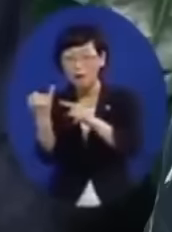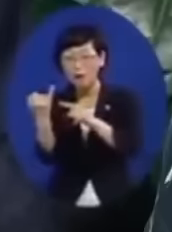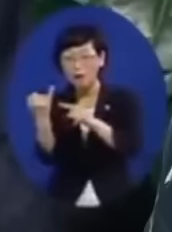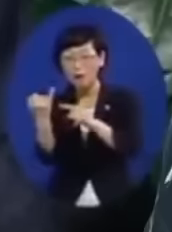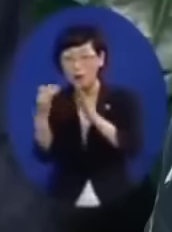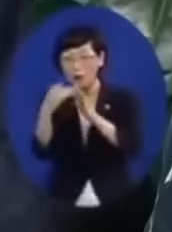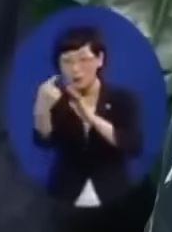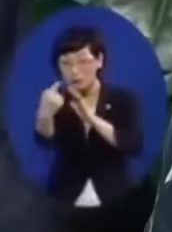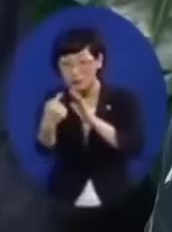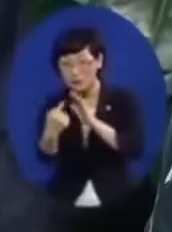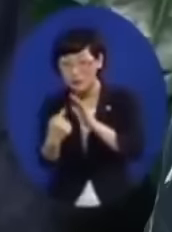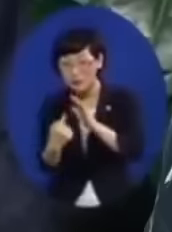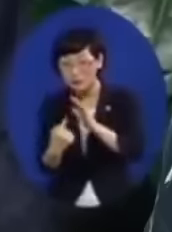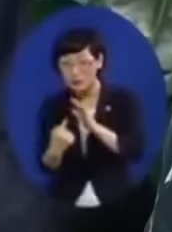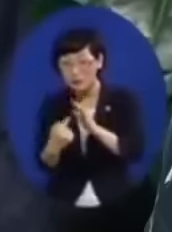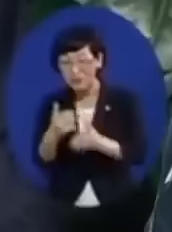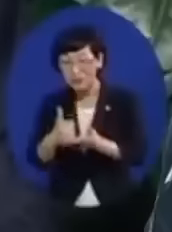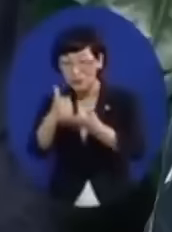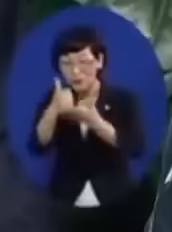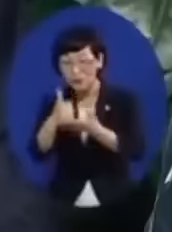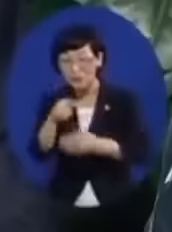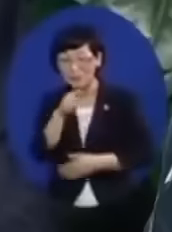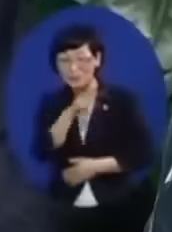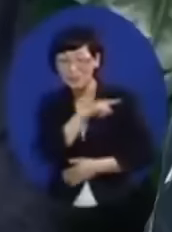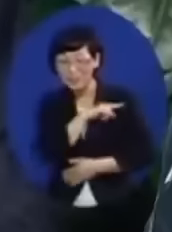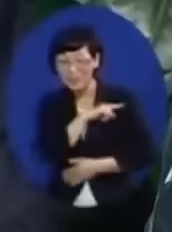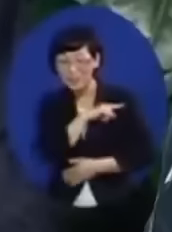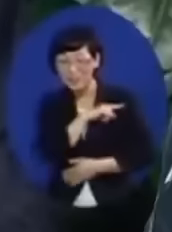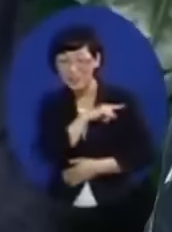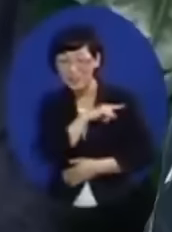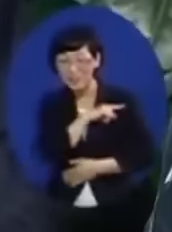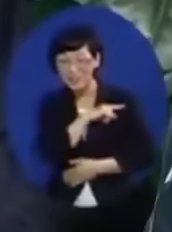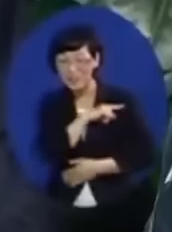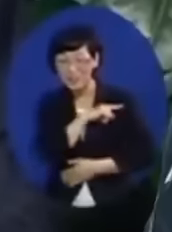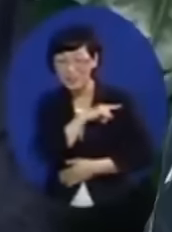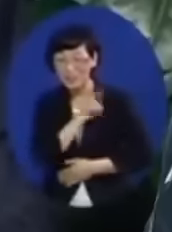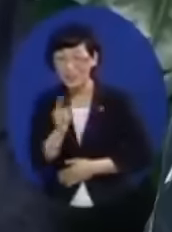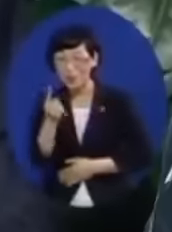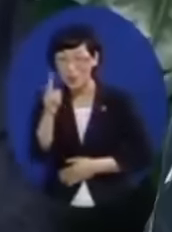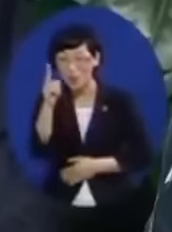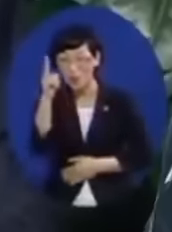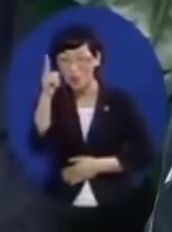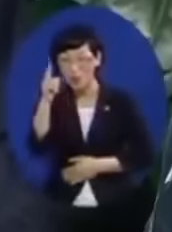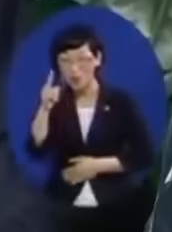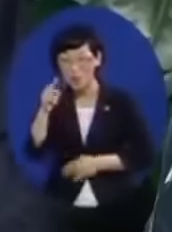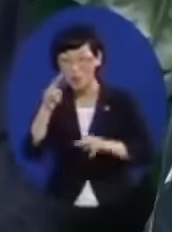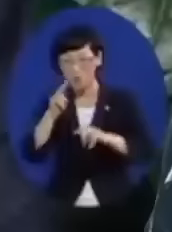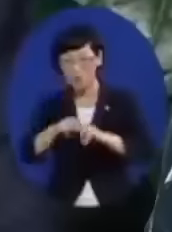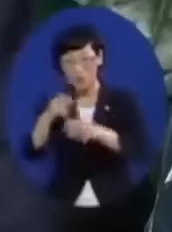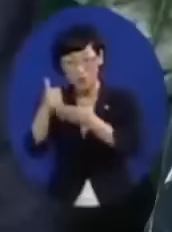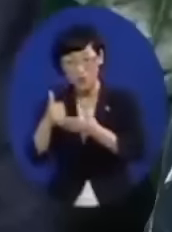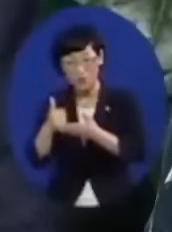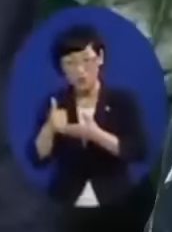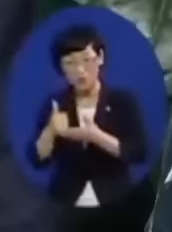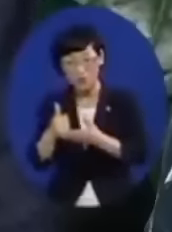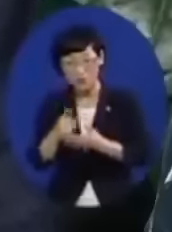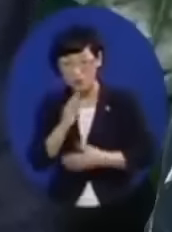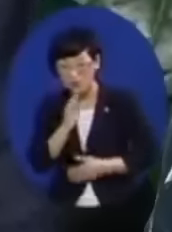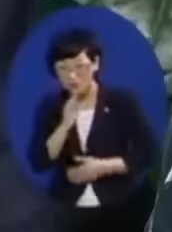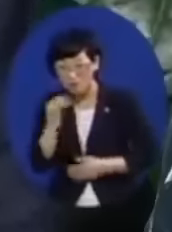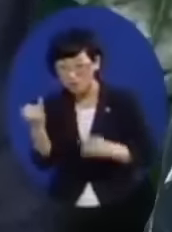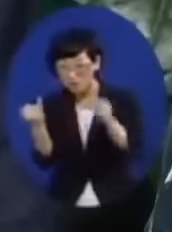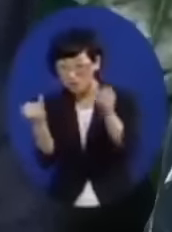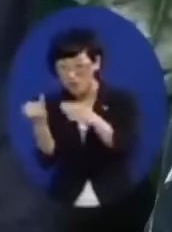집을 방문한 손님 중에 제일 높은 손님이 되겠네. 여왕이